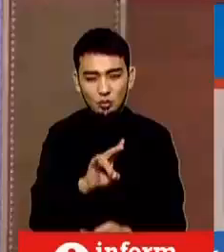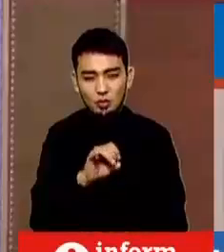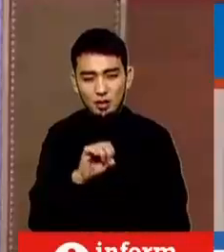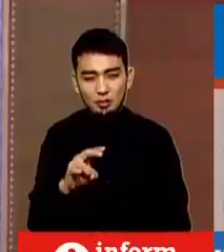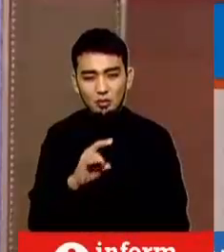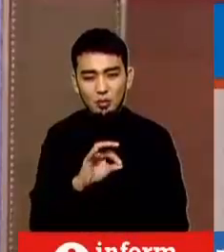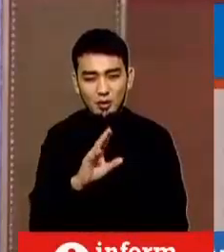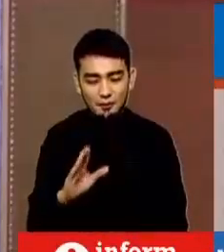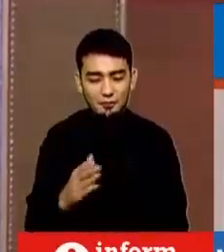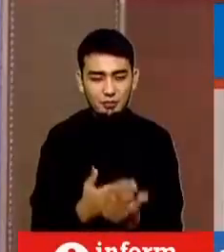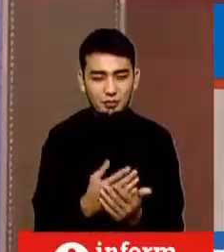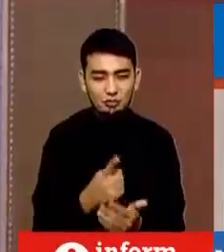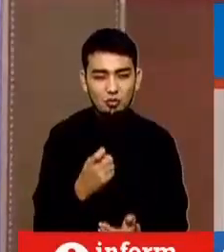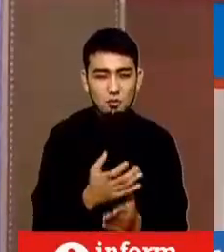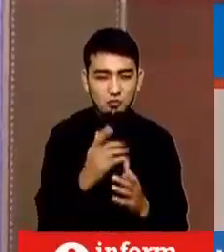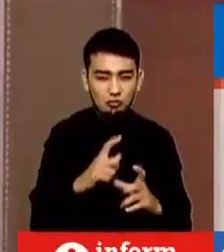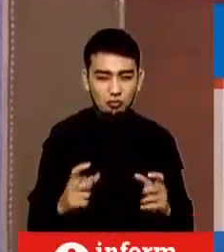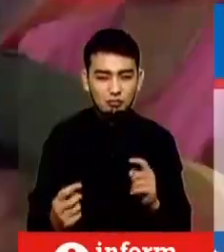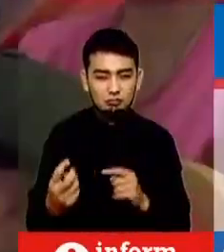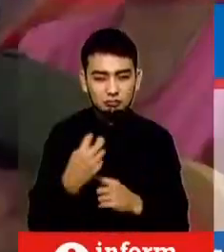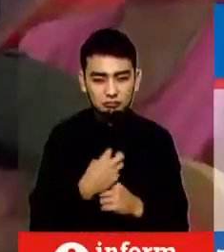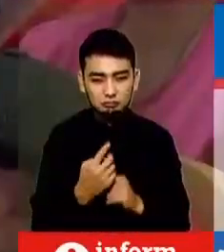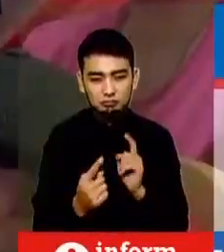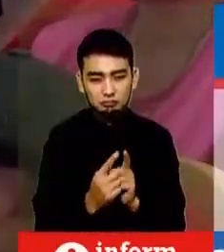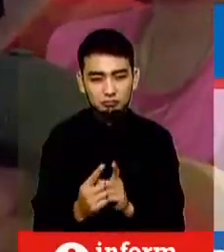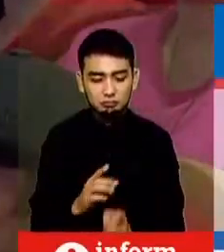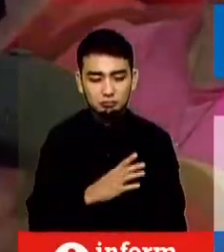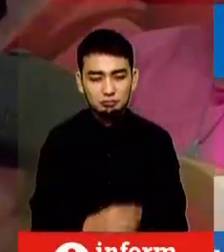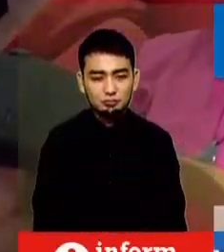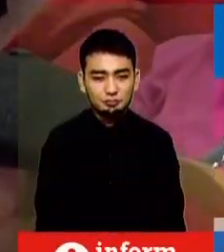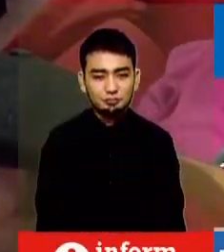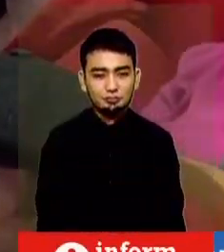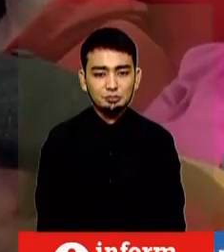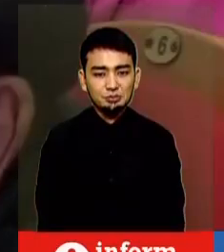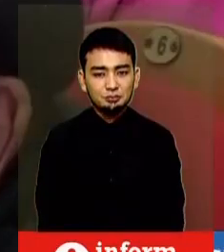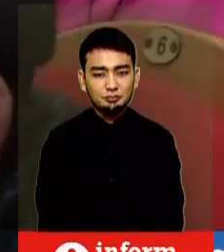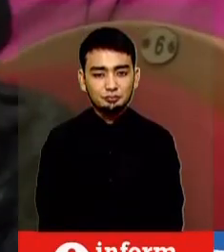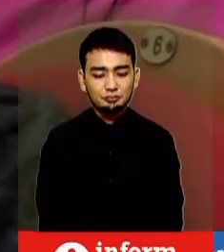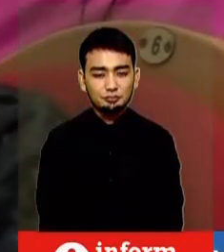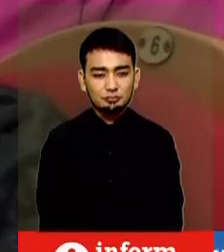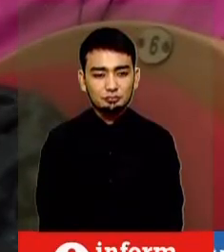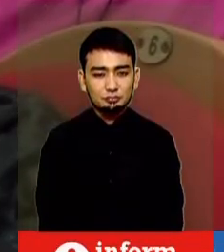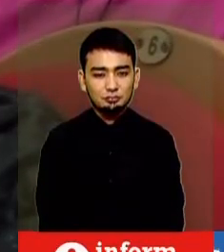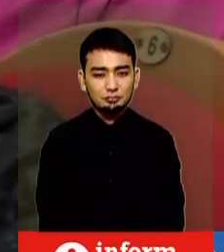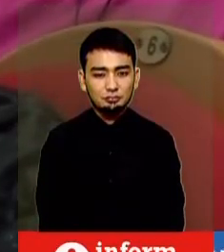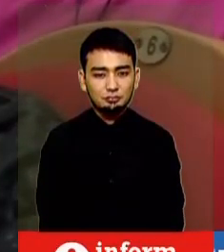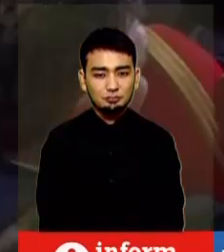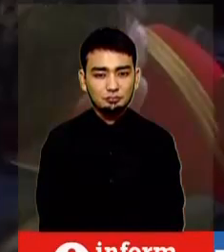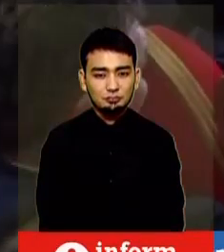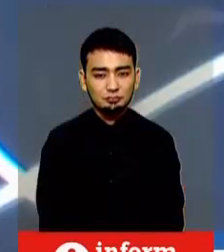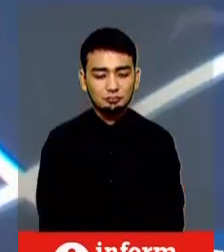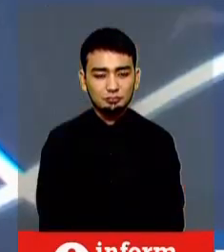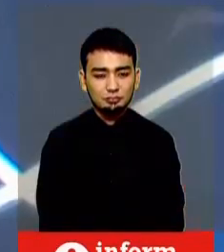Ногаева побывало свыше 100 горожан. Жанна Расылханова, Махабат Нуржанкызы, Информбюро, Мангистауская